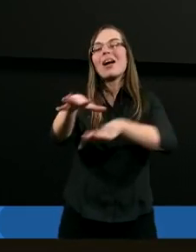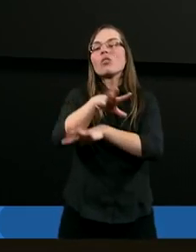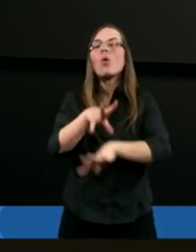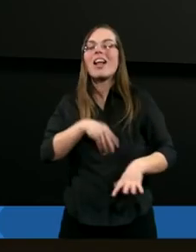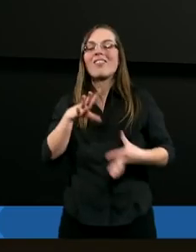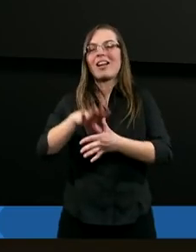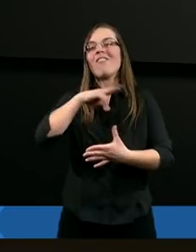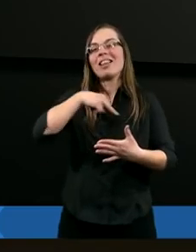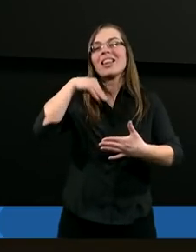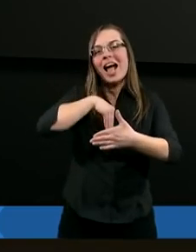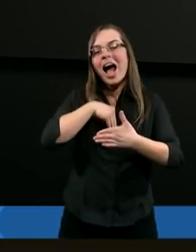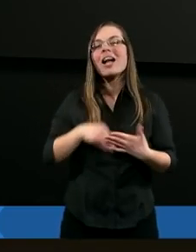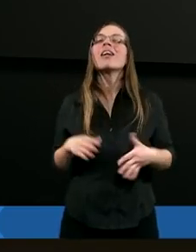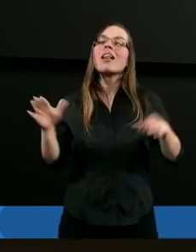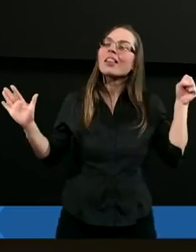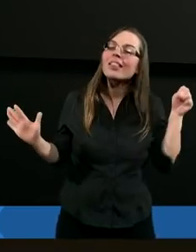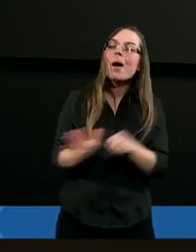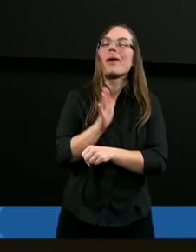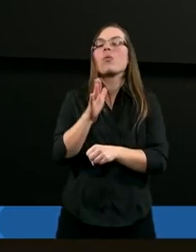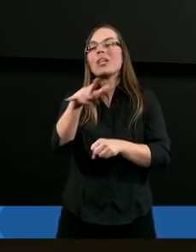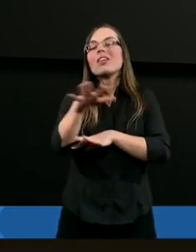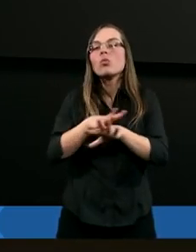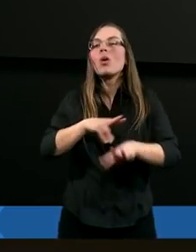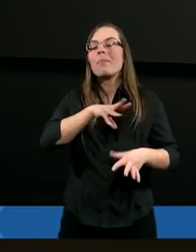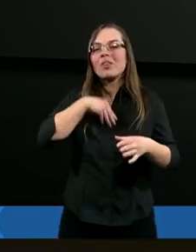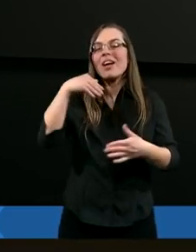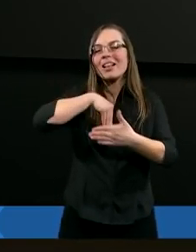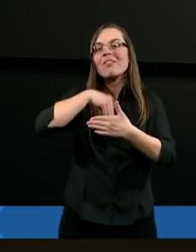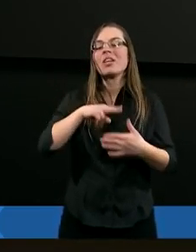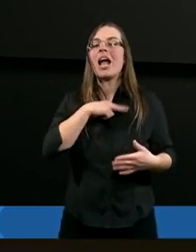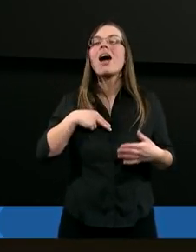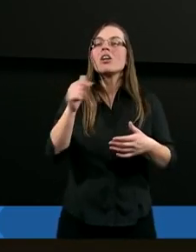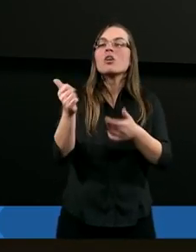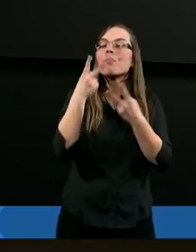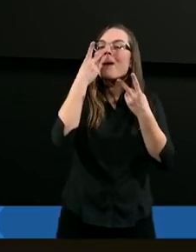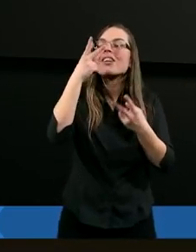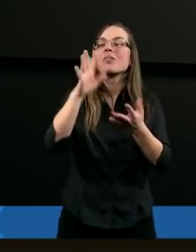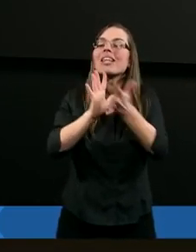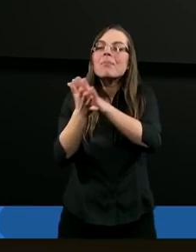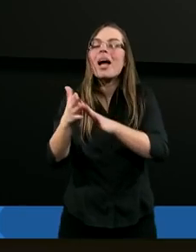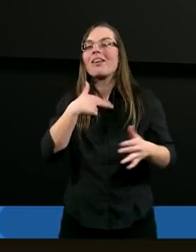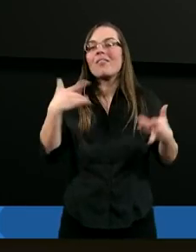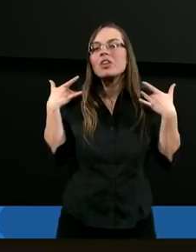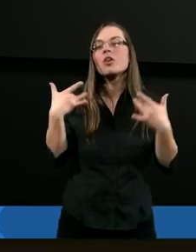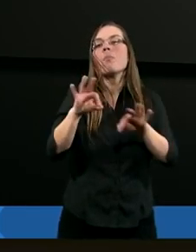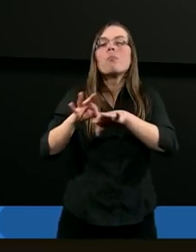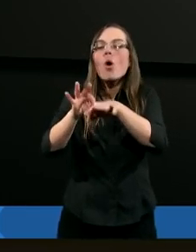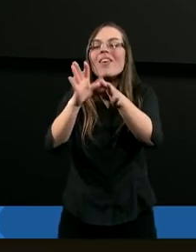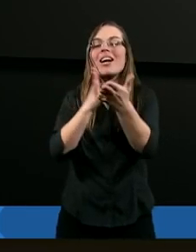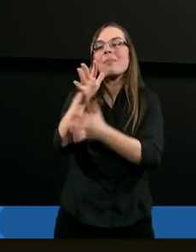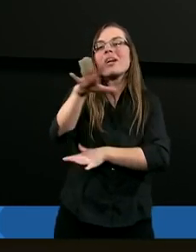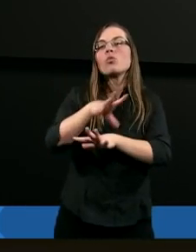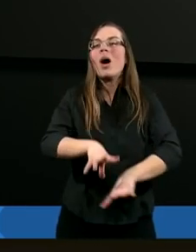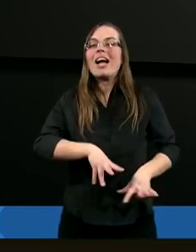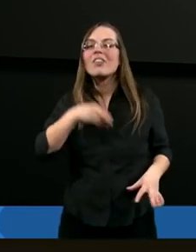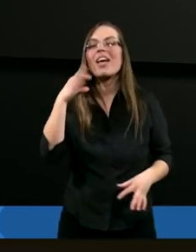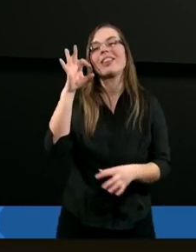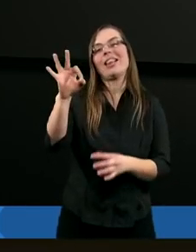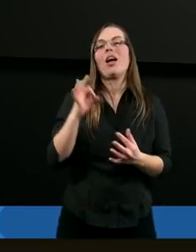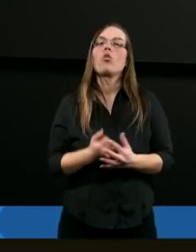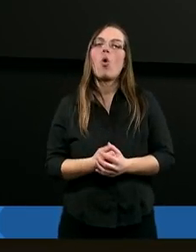Świętego w nas, napełnienia nas Duchem Świętym, ochrzczenia nas, prowadzenia przez Ducha